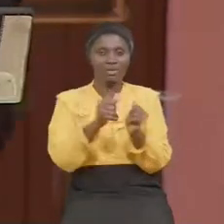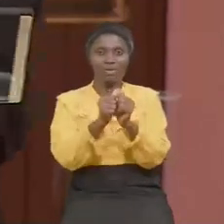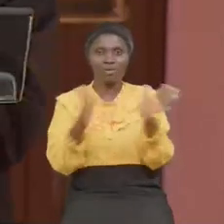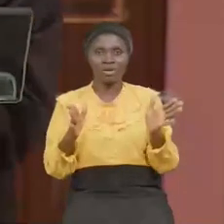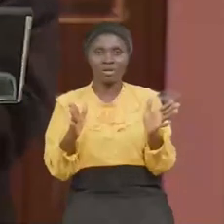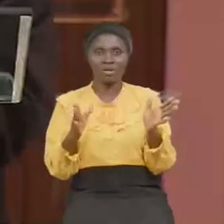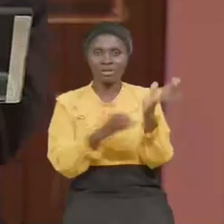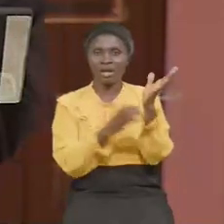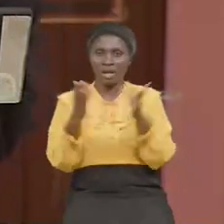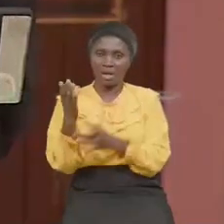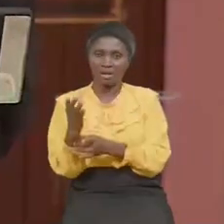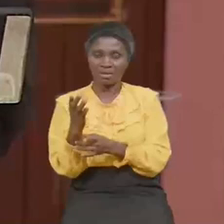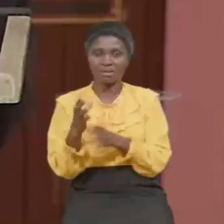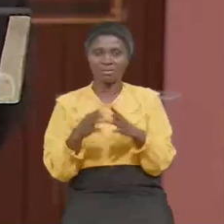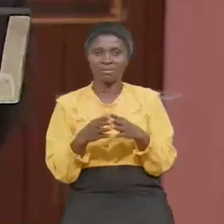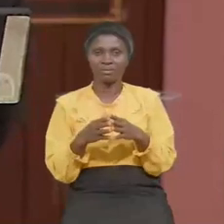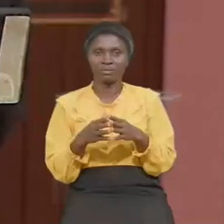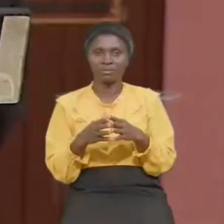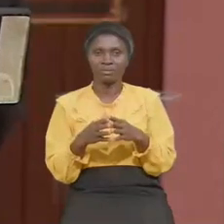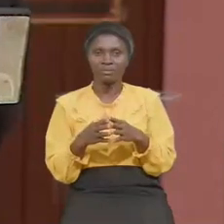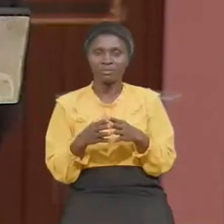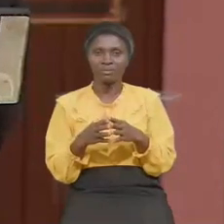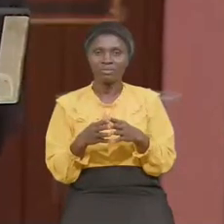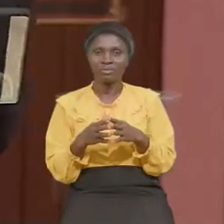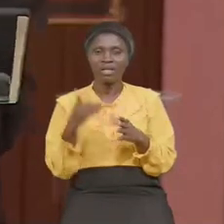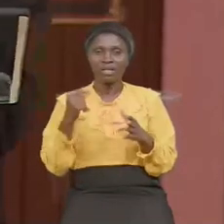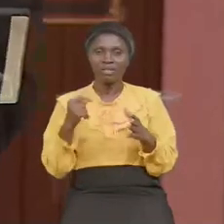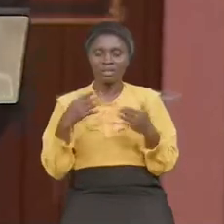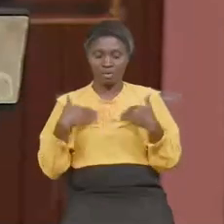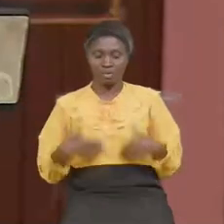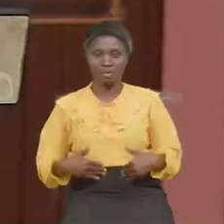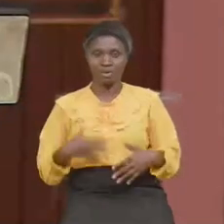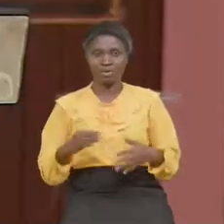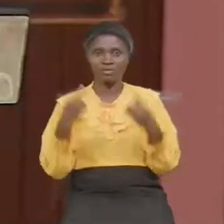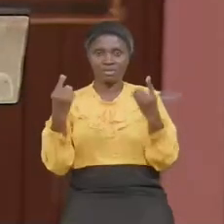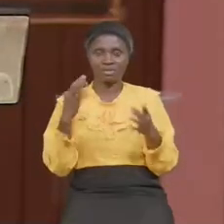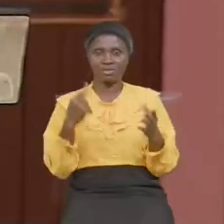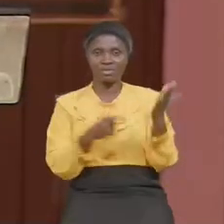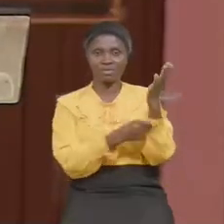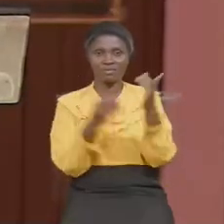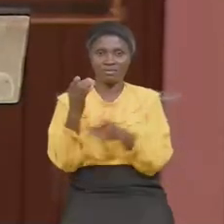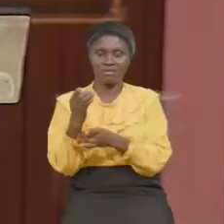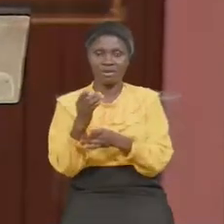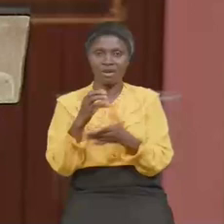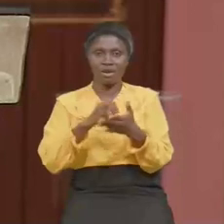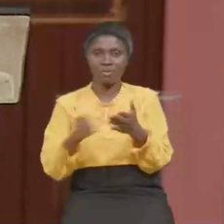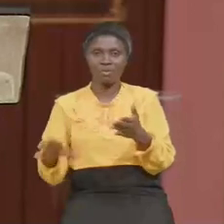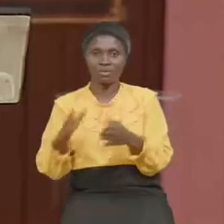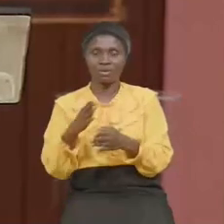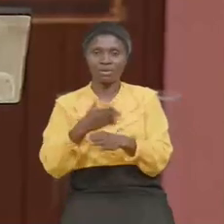mais de la circoncision de Christ, qui consiste dans le dépouillement du corps de la chair, le dépouillement, à